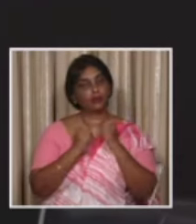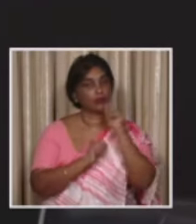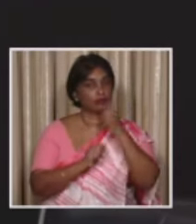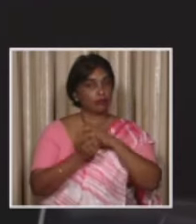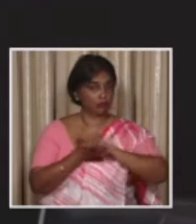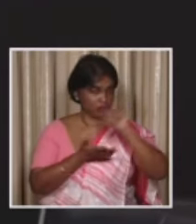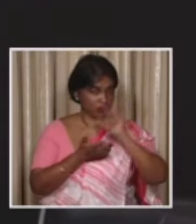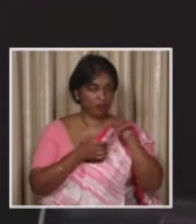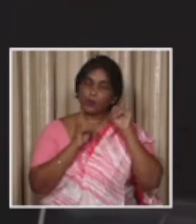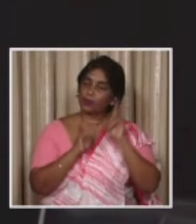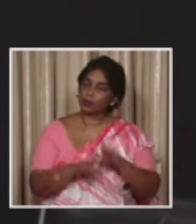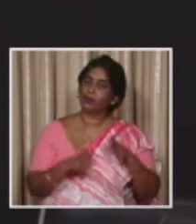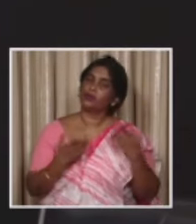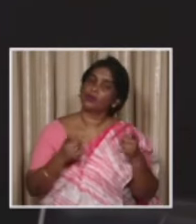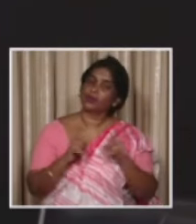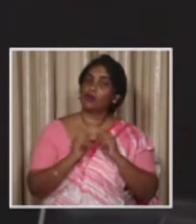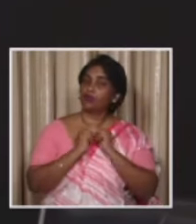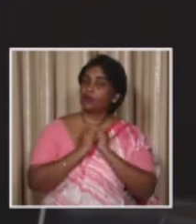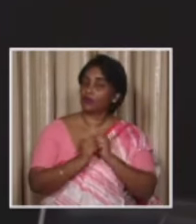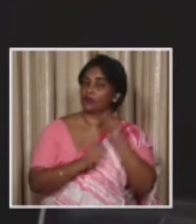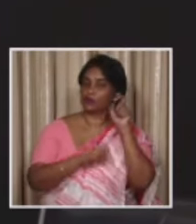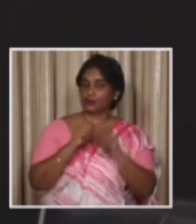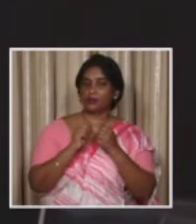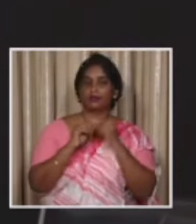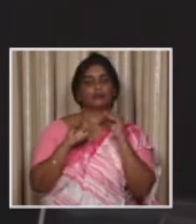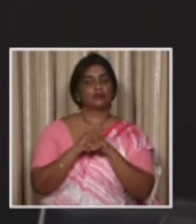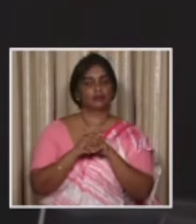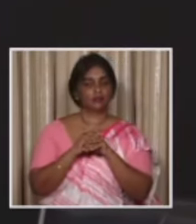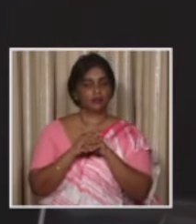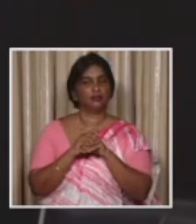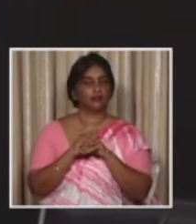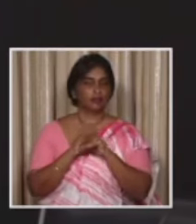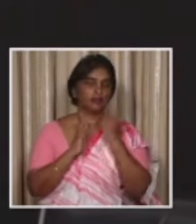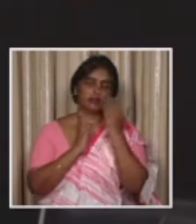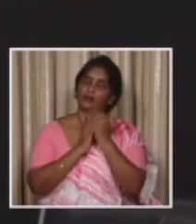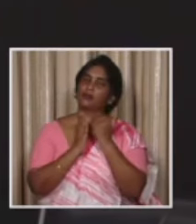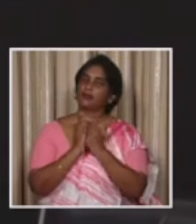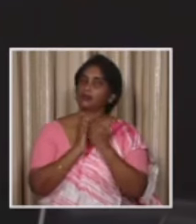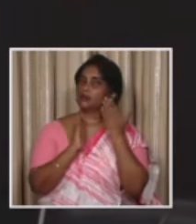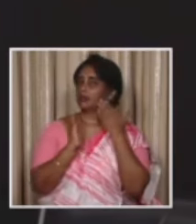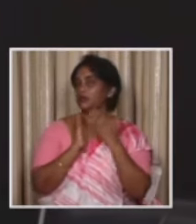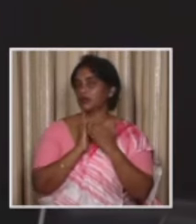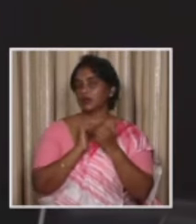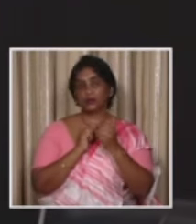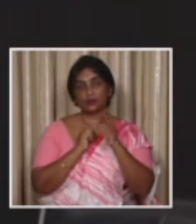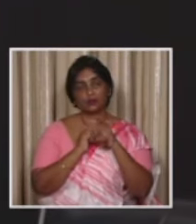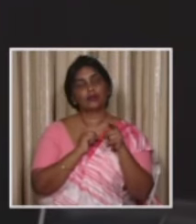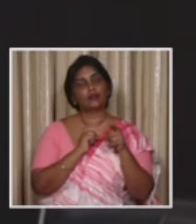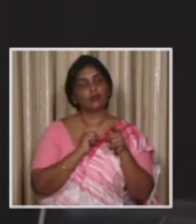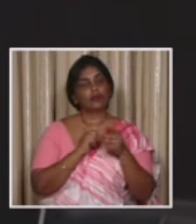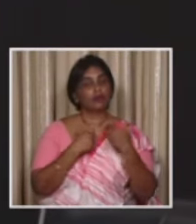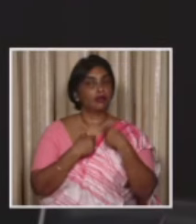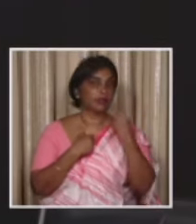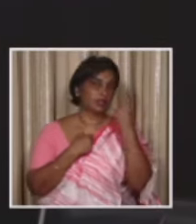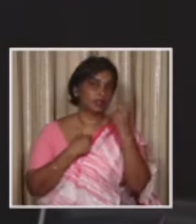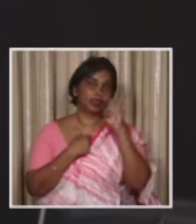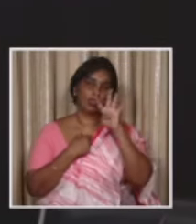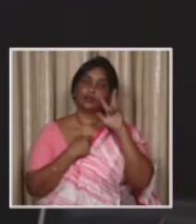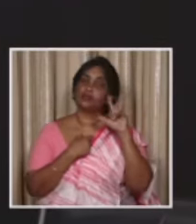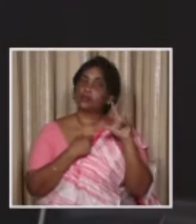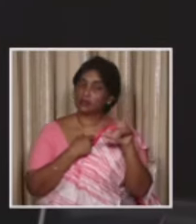අරිනවද? එහෙම නැත්නම් වෘත්තිකයෝ අපි අරිනවද කියන එක අපි කාරණා ගණ කල්පනා කළා තමයි අපි